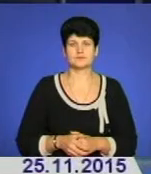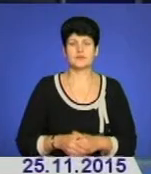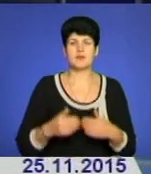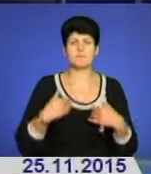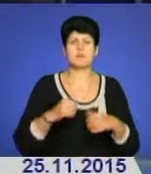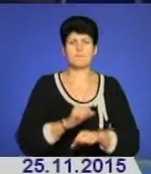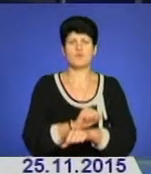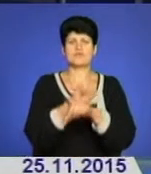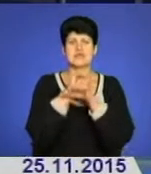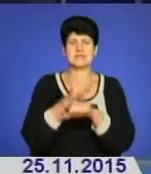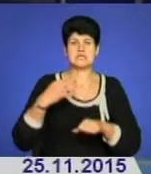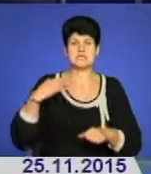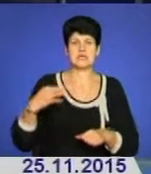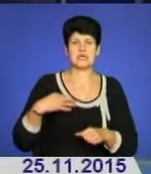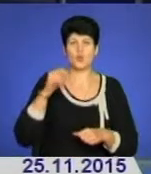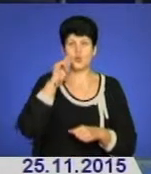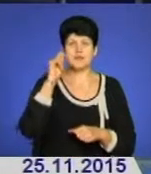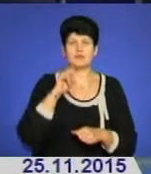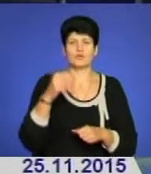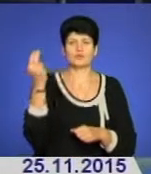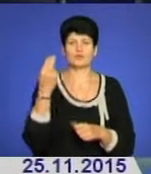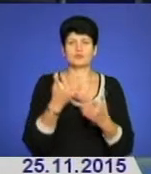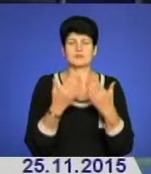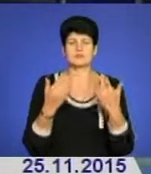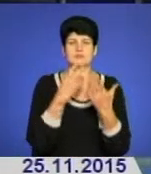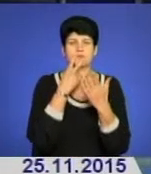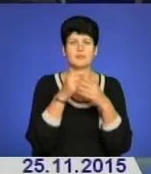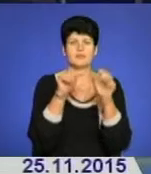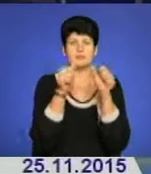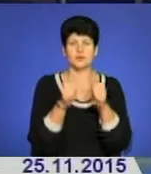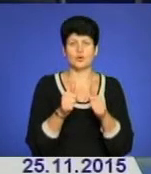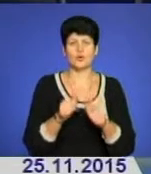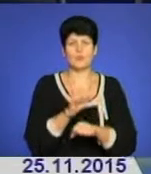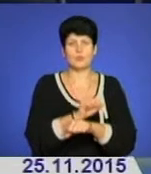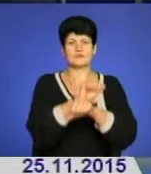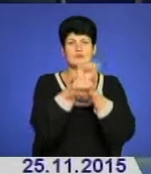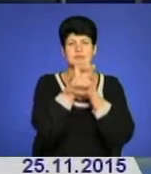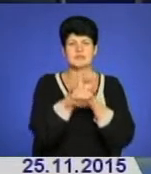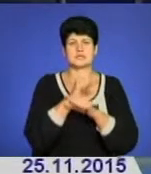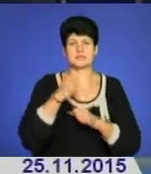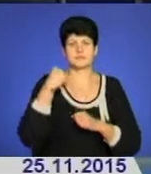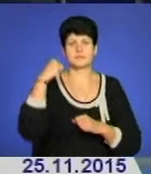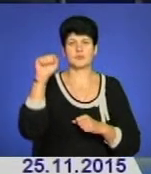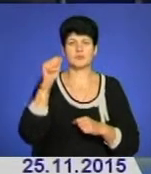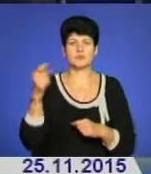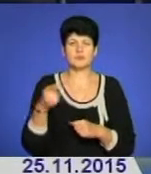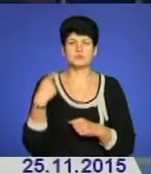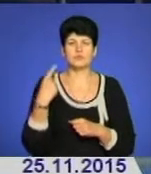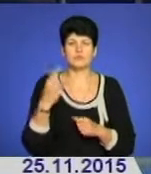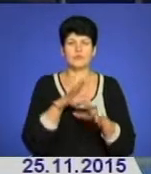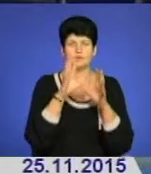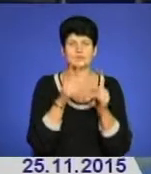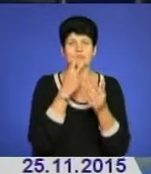Ми, повстанці «Сини України», в обласному художньому музеї репрезентували виставку пам'яток повстанської звитяги Тернопільщини. Всього представлено 70